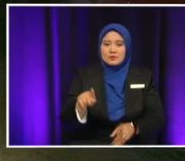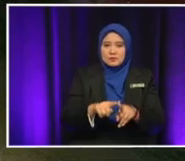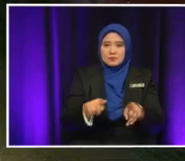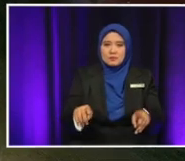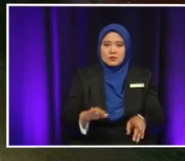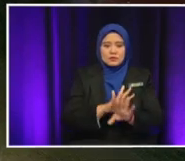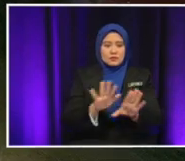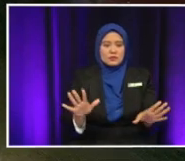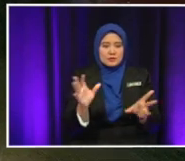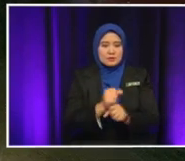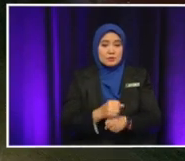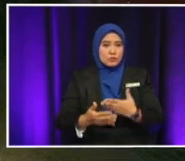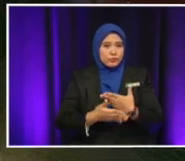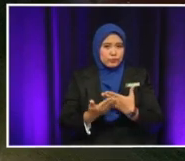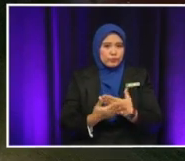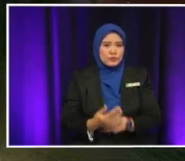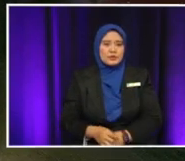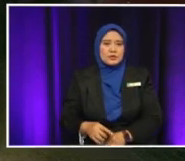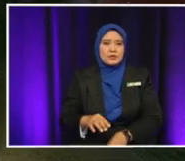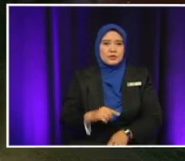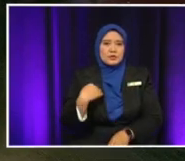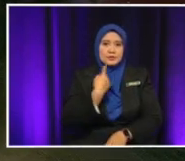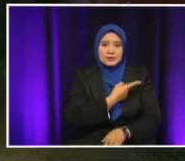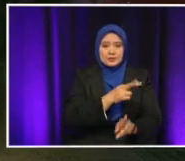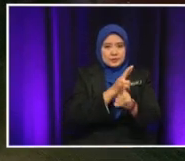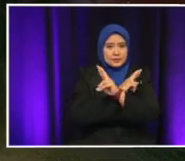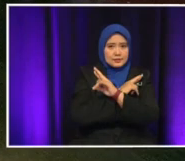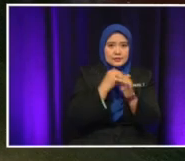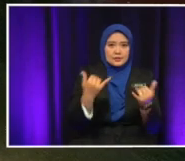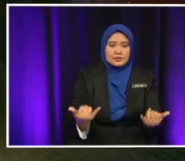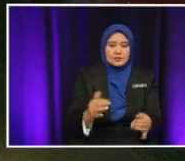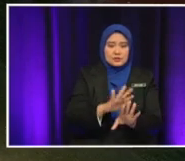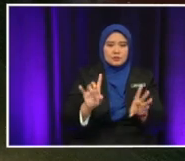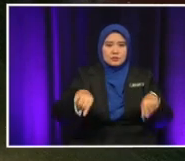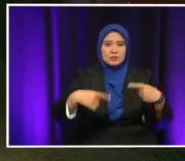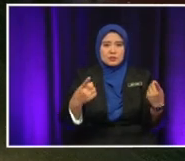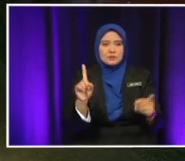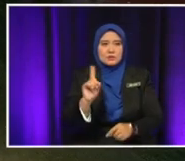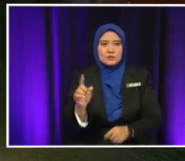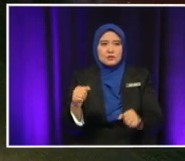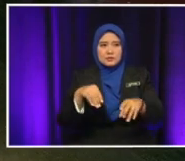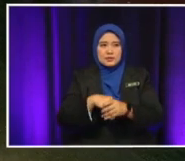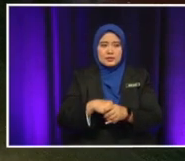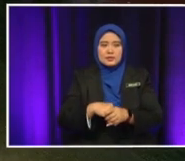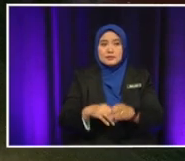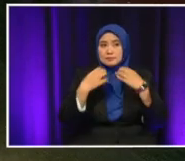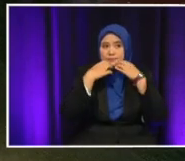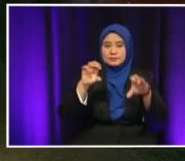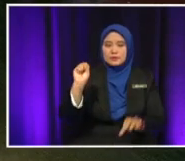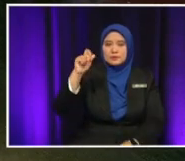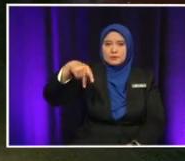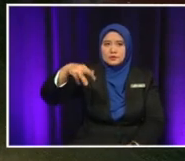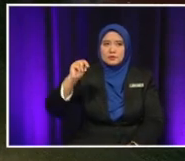ambil mudah baik tidak ada seketika Jangan kemana-mana teruskan bersama dengan kami dalam sukses SPM